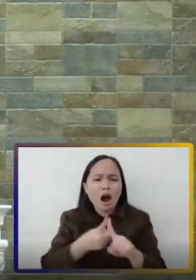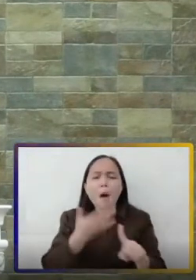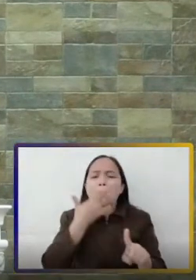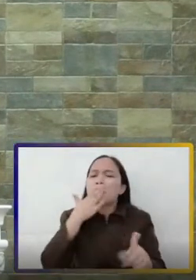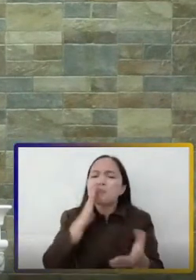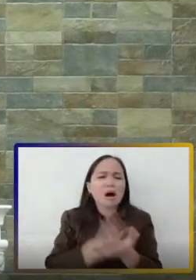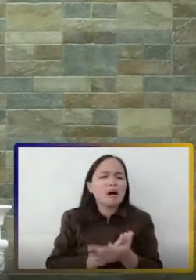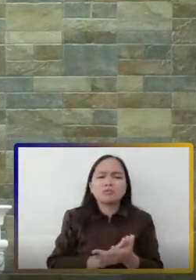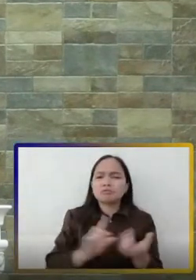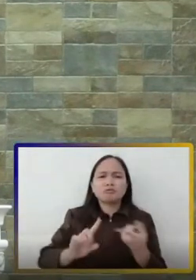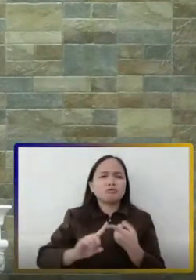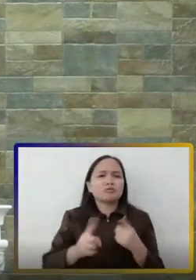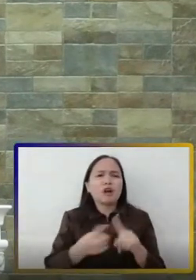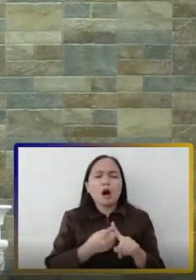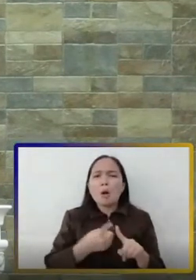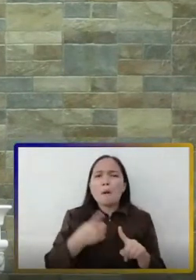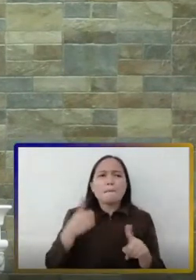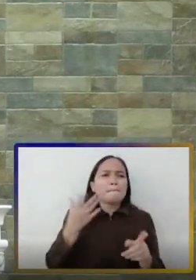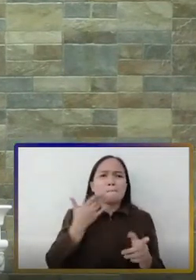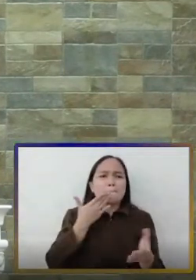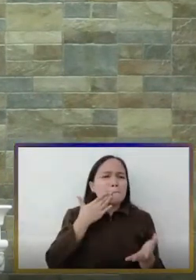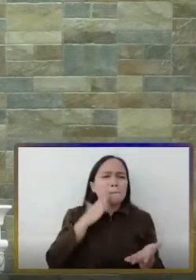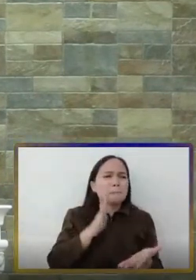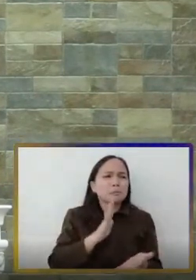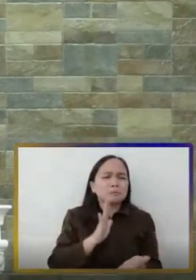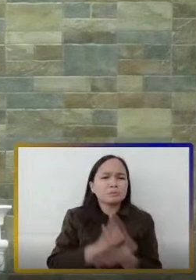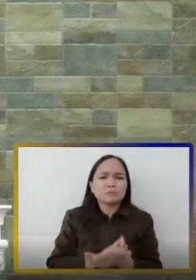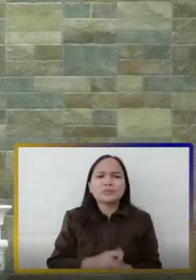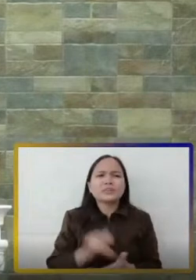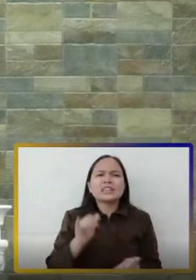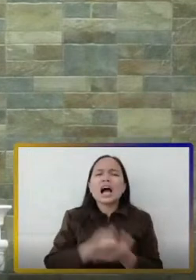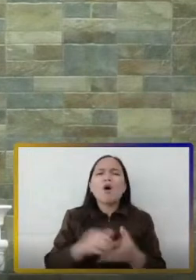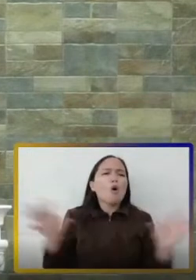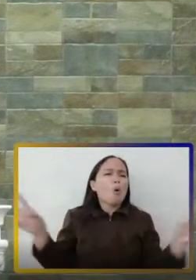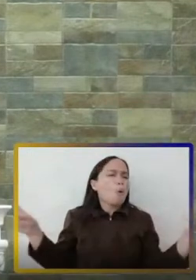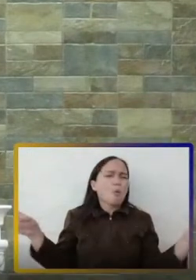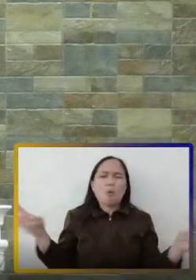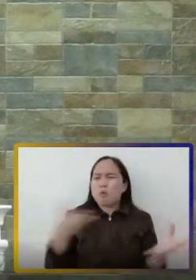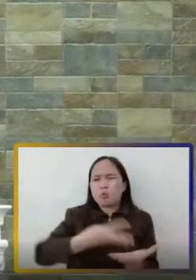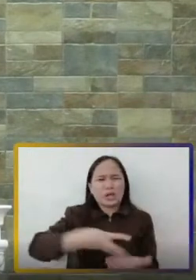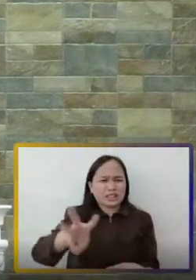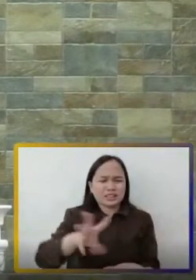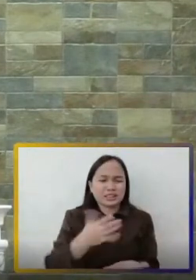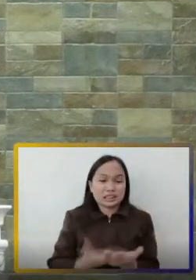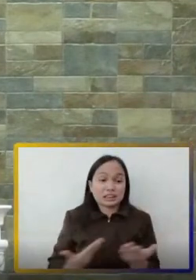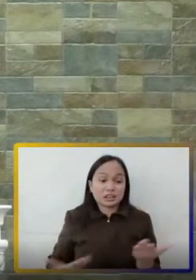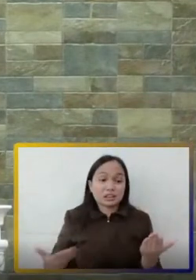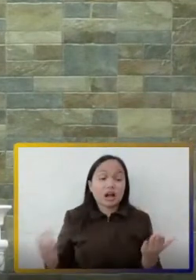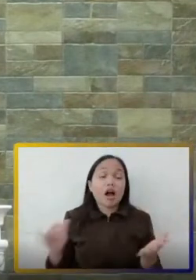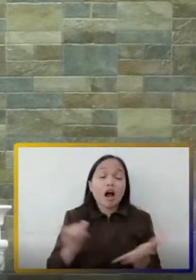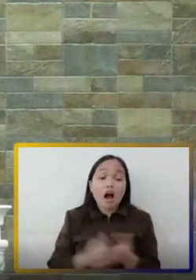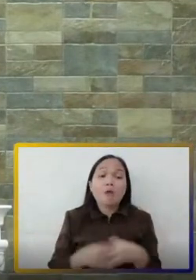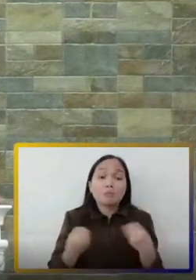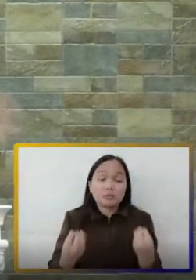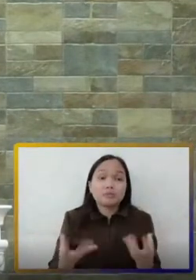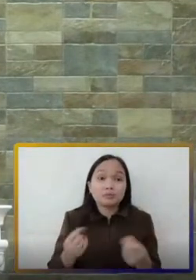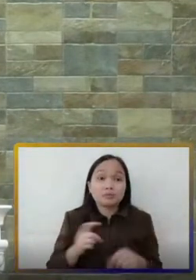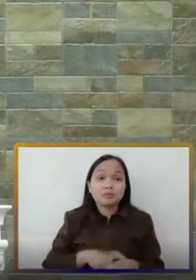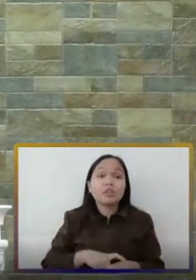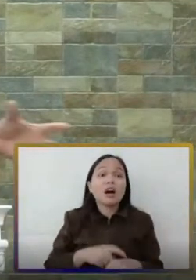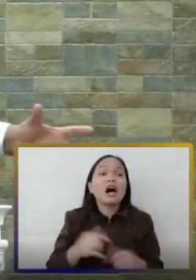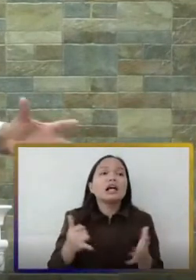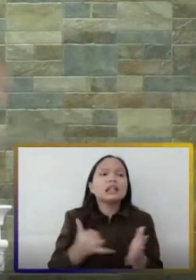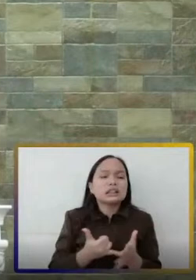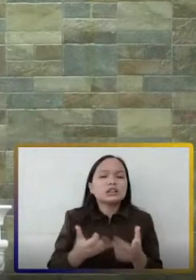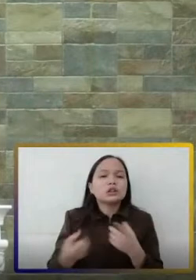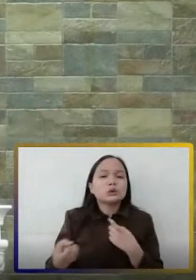kaibigan, masamang mga wasting, walang kwentang mga bagay. Karamihan po yan ang kumakain